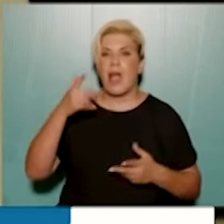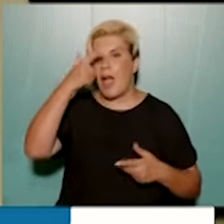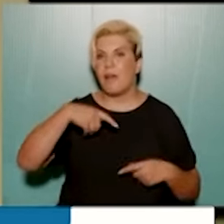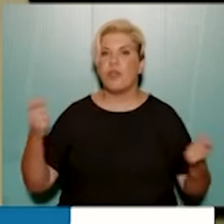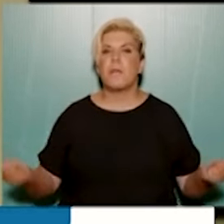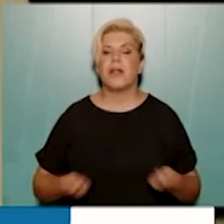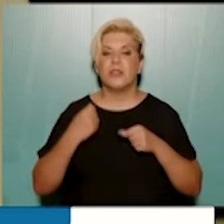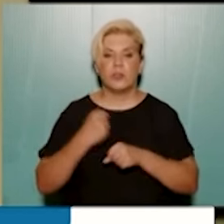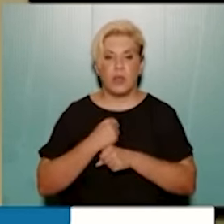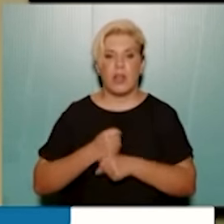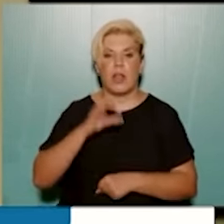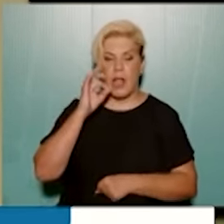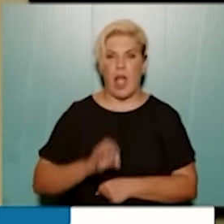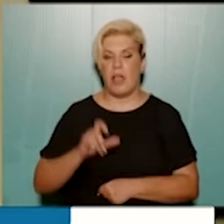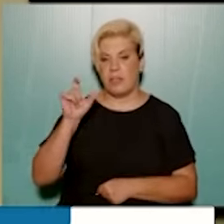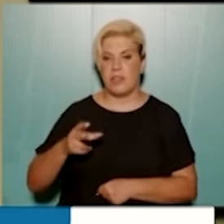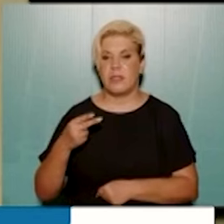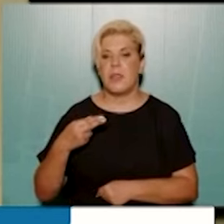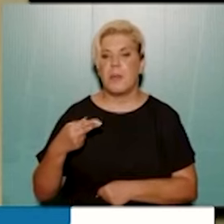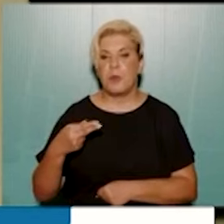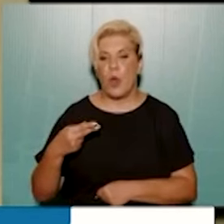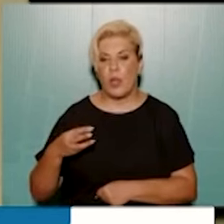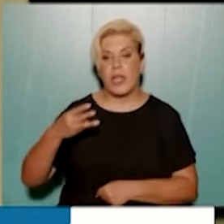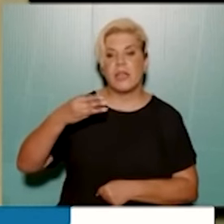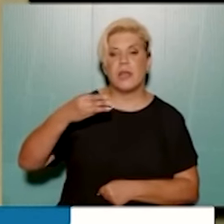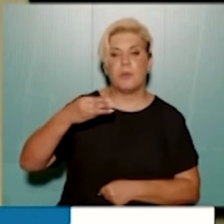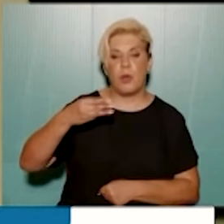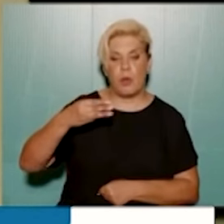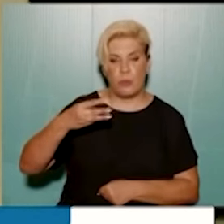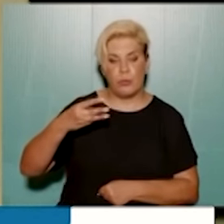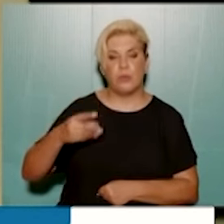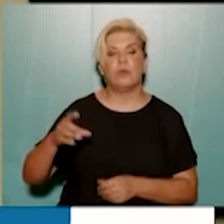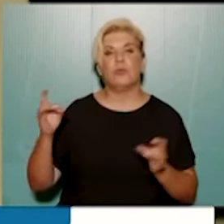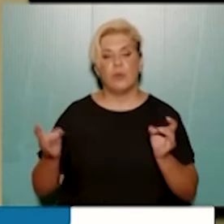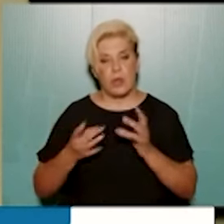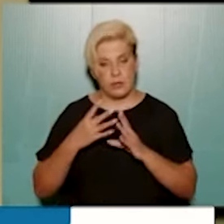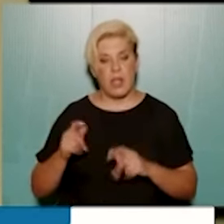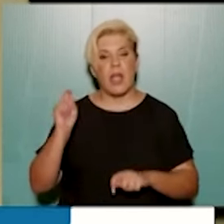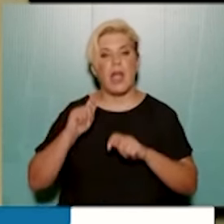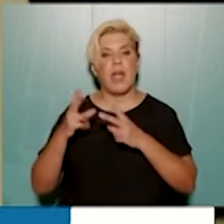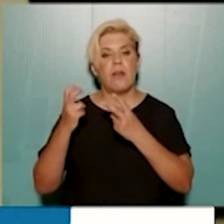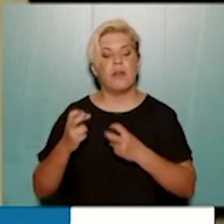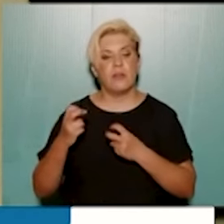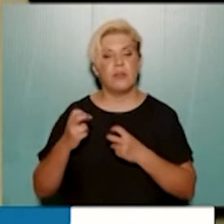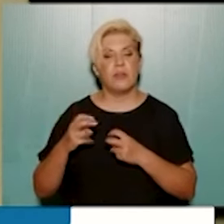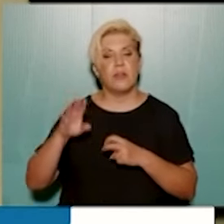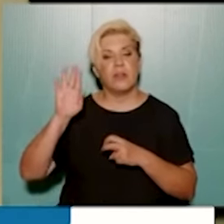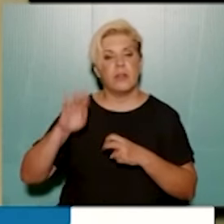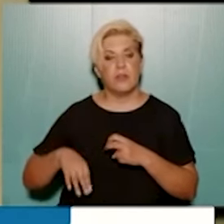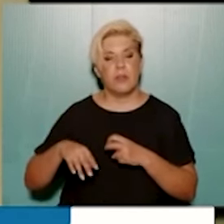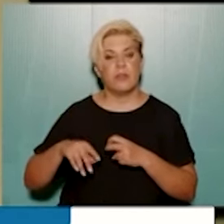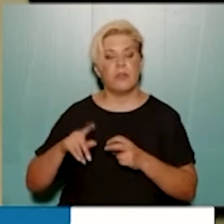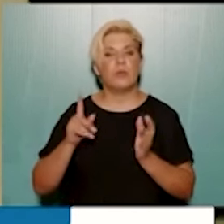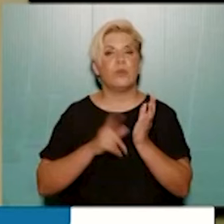αυτοαπασχολούμενους επαγγελματίες κάθε κλάδου να διπλασιάζεται και να τριπλασιάζεται, τουλάχιστον με την εφαρμογή του τελευταίου